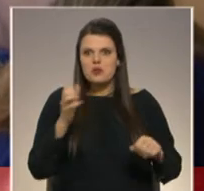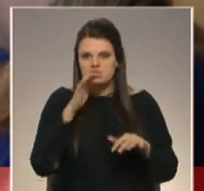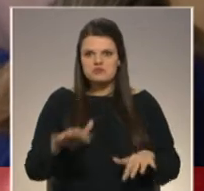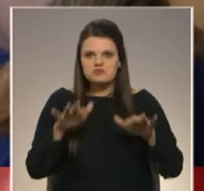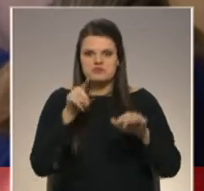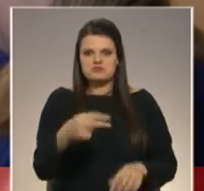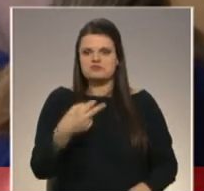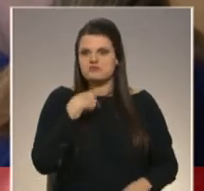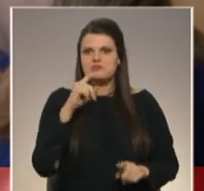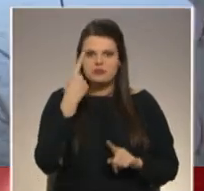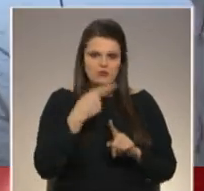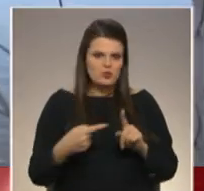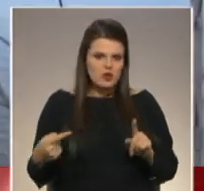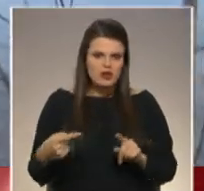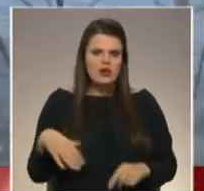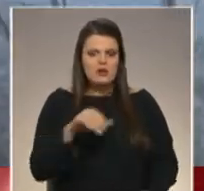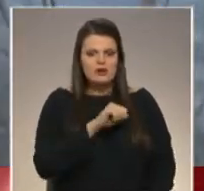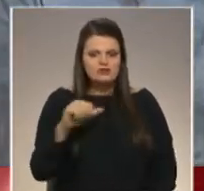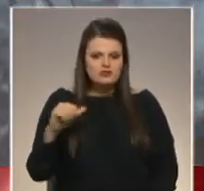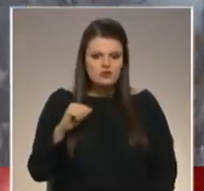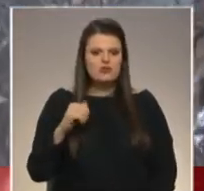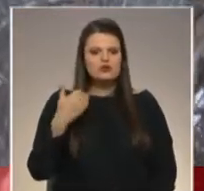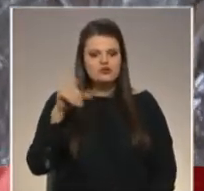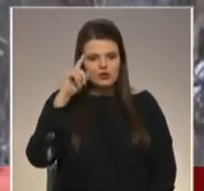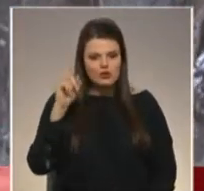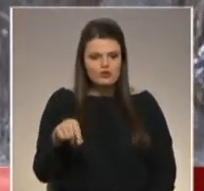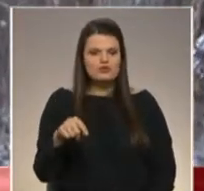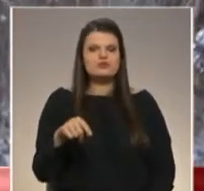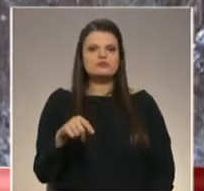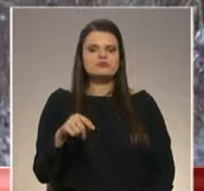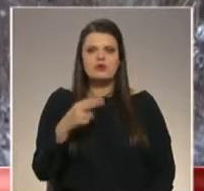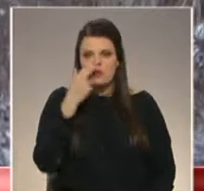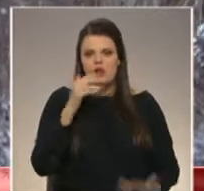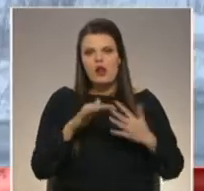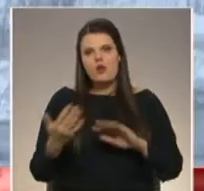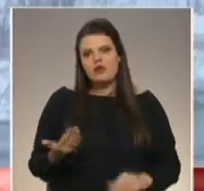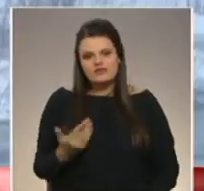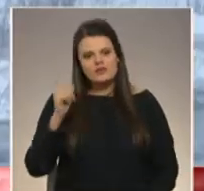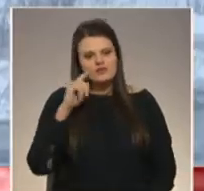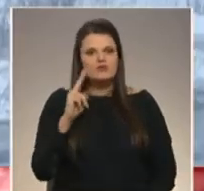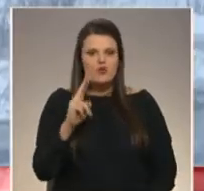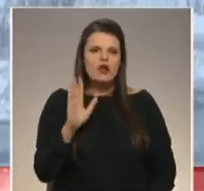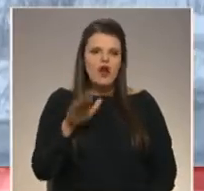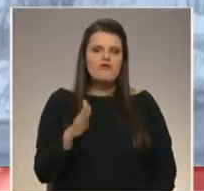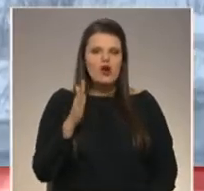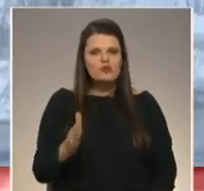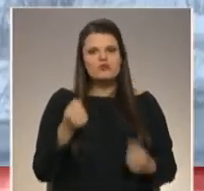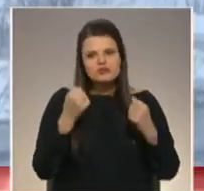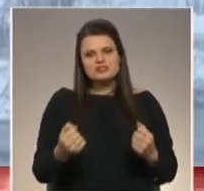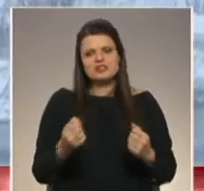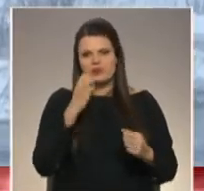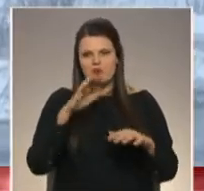celšanos puisis redz pirmo reizi. Mēs paši tā jau zinām, apmēram, kā dzīvojam laukos, tā jau zinām, kad var būt stipri plīvdīgi, kad var